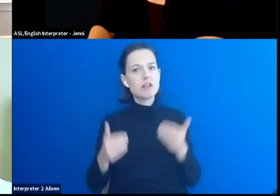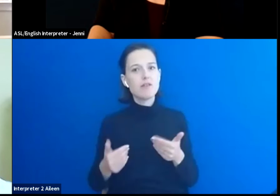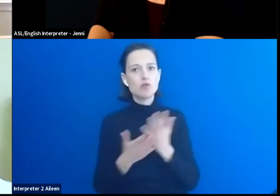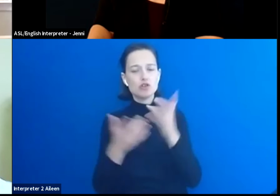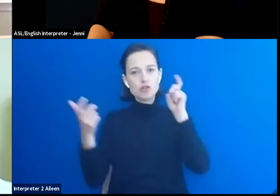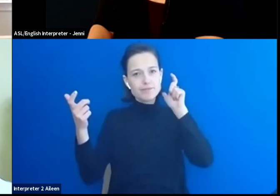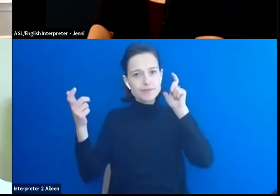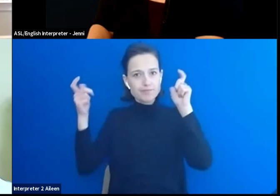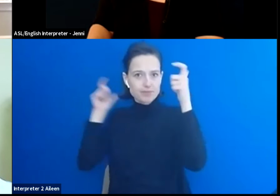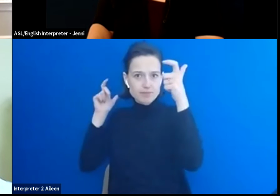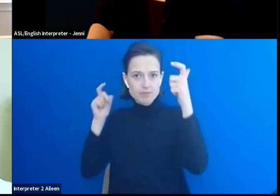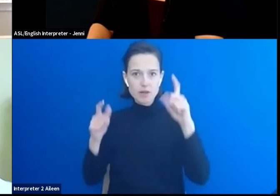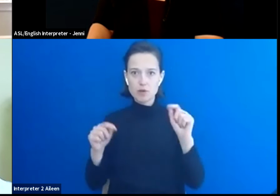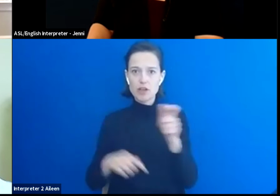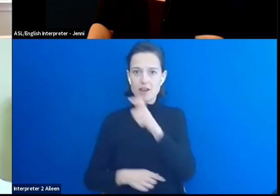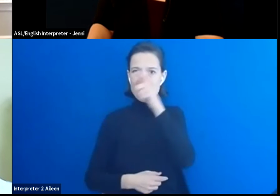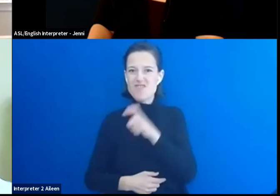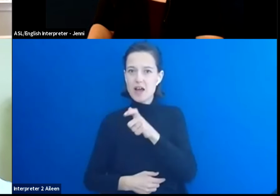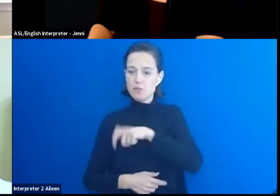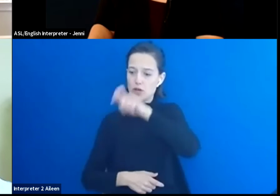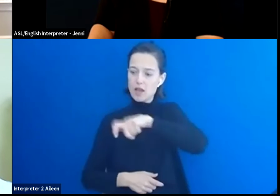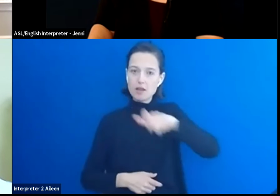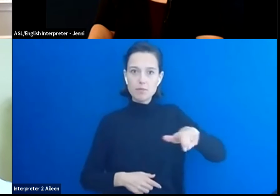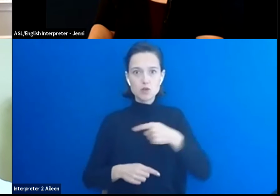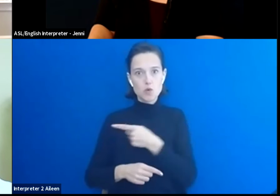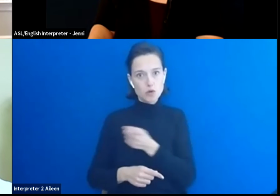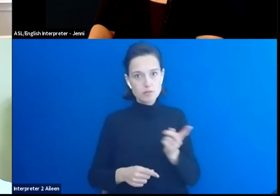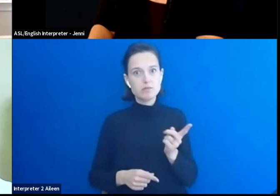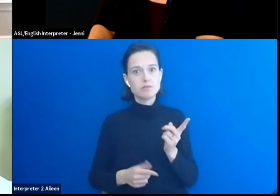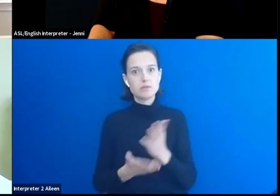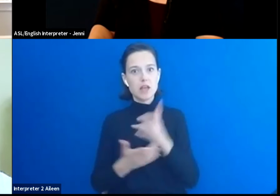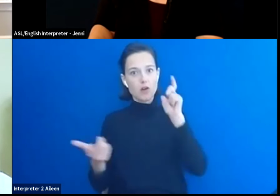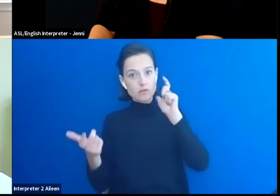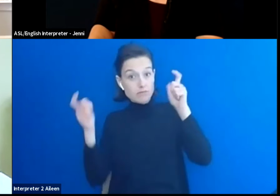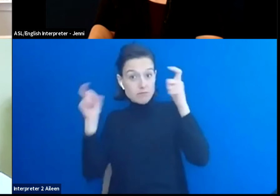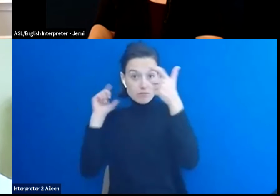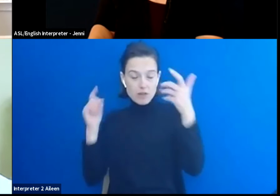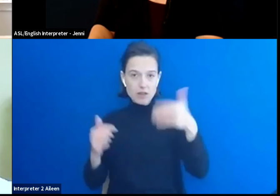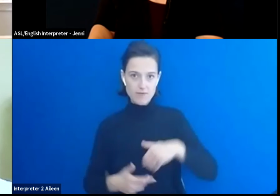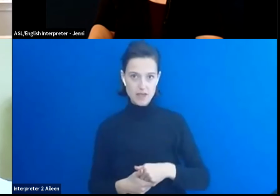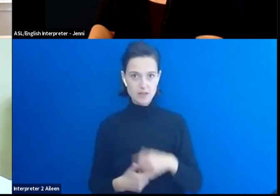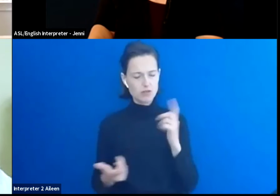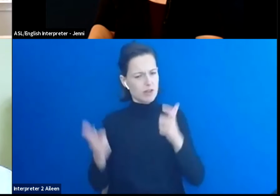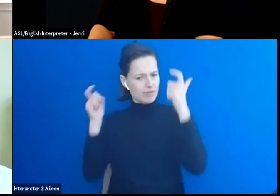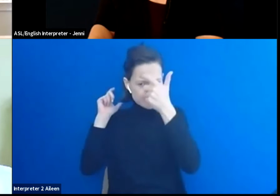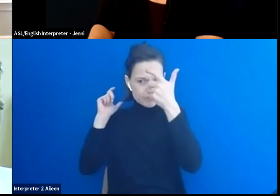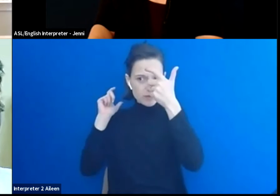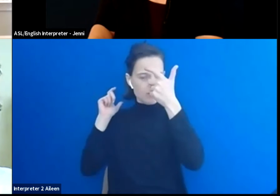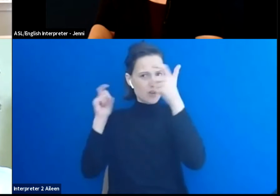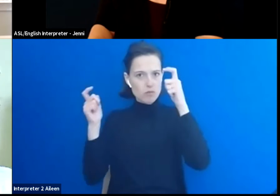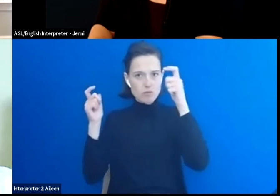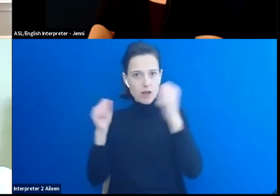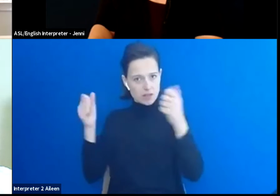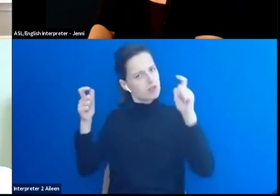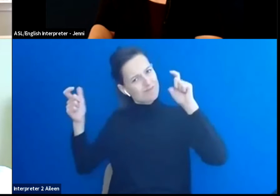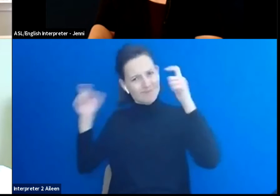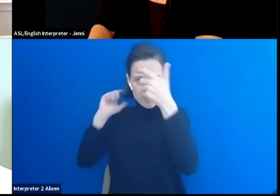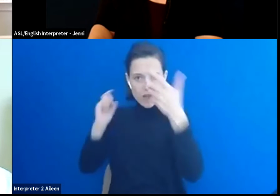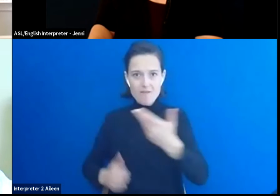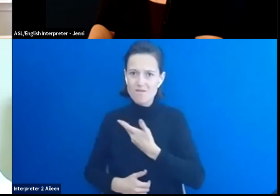zumindest der Verantwortlichen für die Interaktion, das sich verfestigt hat und gesagt hat, wir müssen wirklich und wir wollen auch wirklich